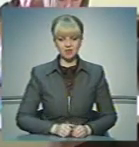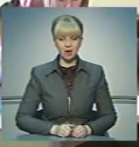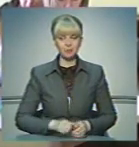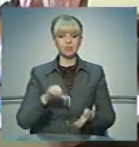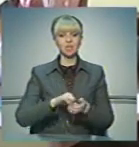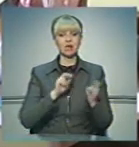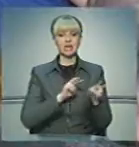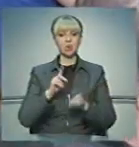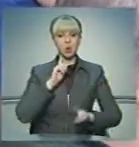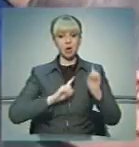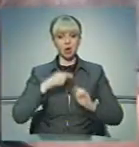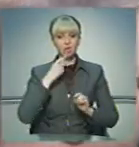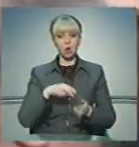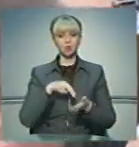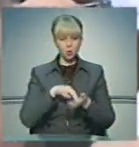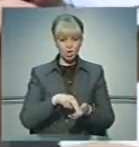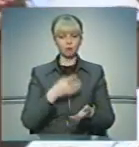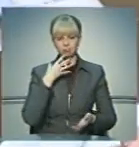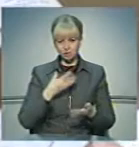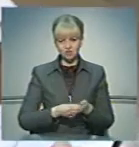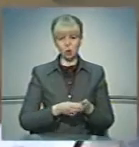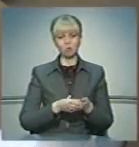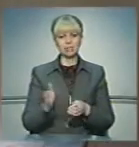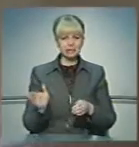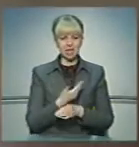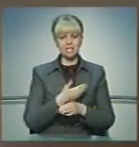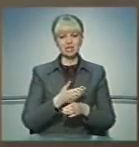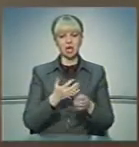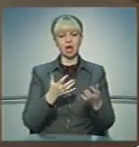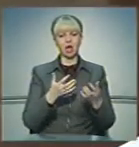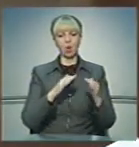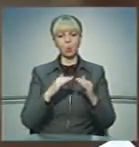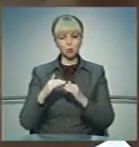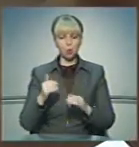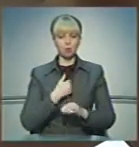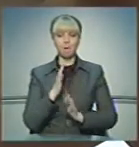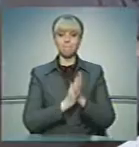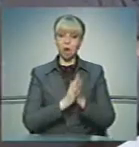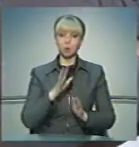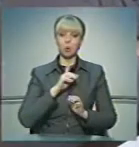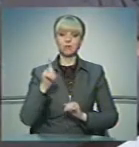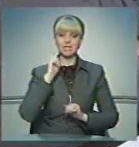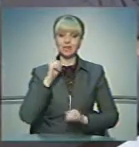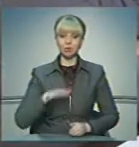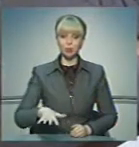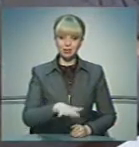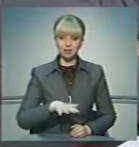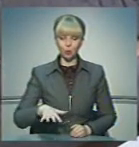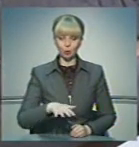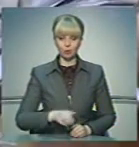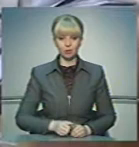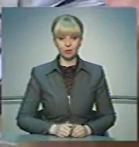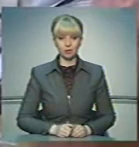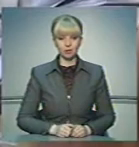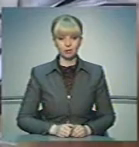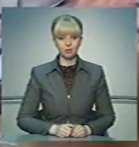Члени наглядової ради кажуть, стоятимуть на своєму знести конструкції, бо хочуть, аби парк був зеленою територією.